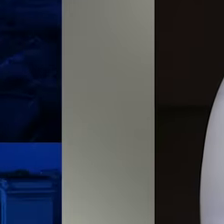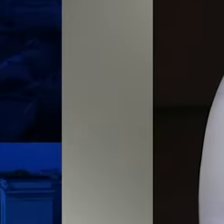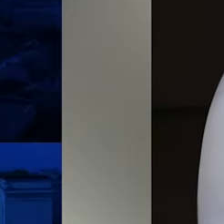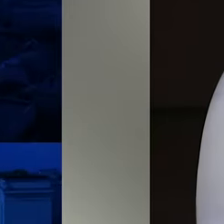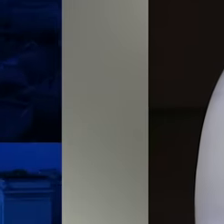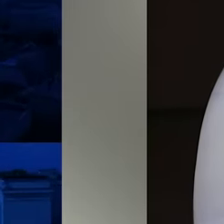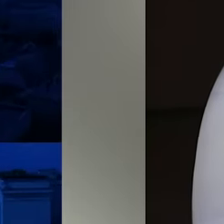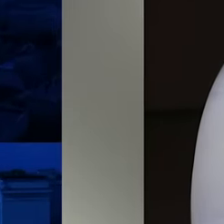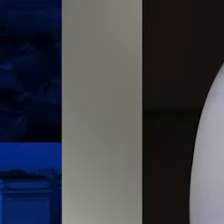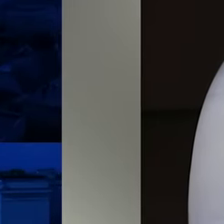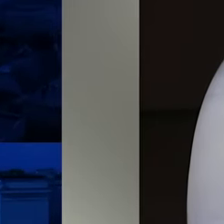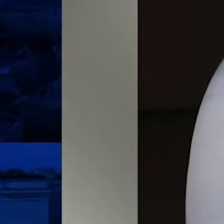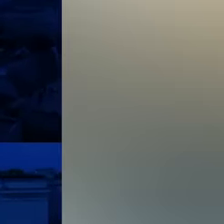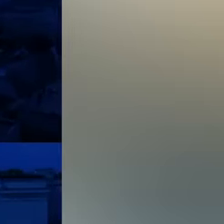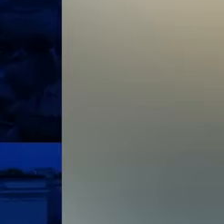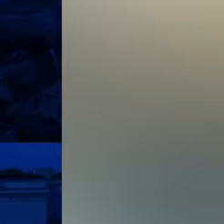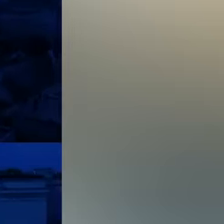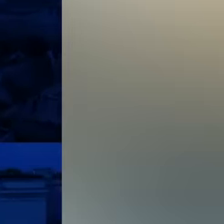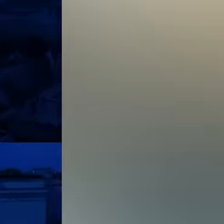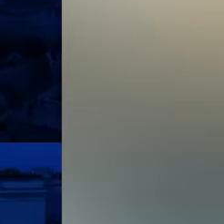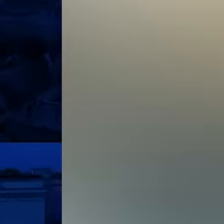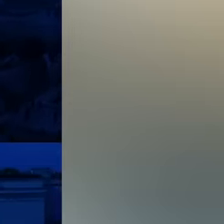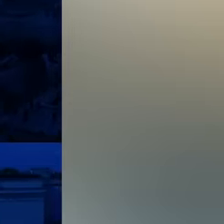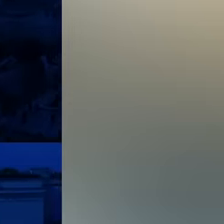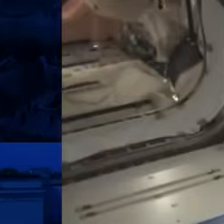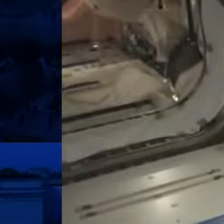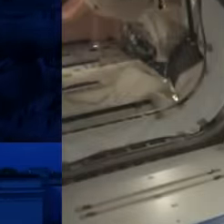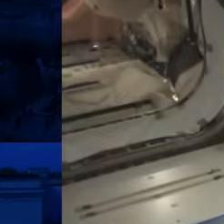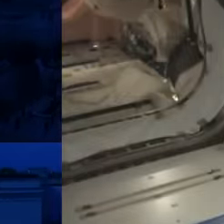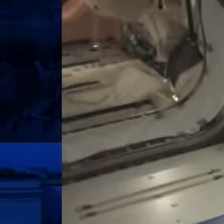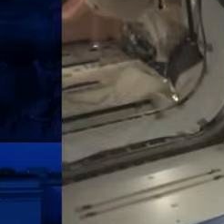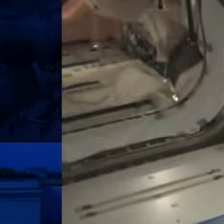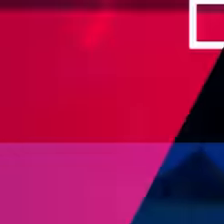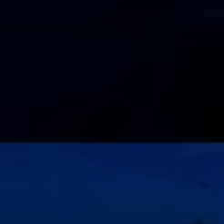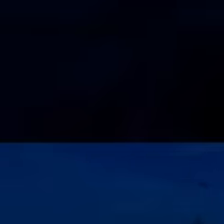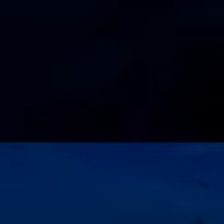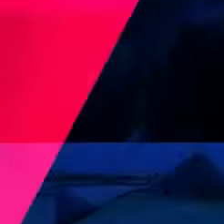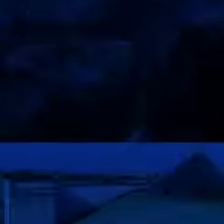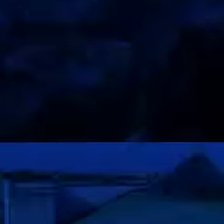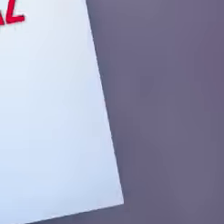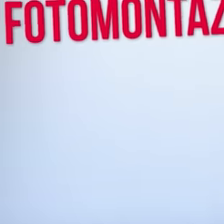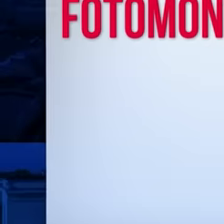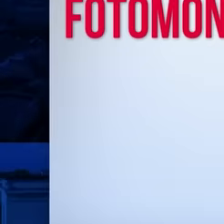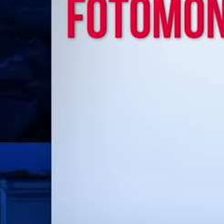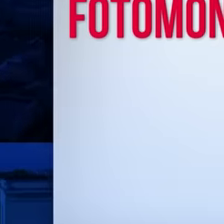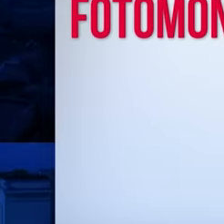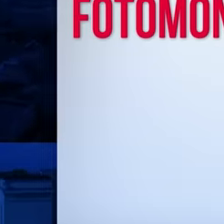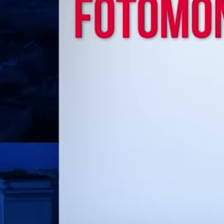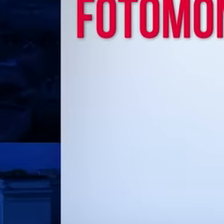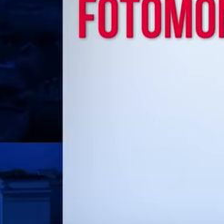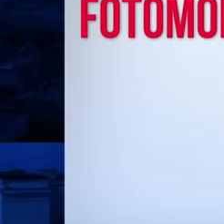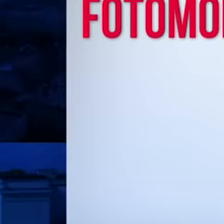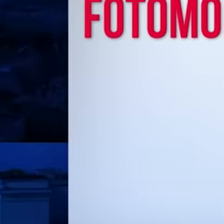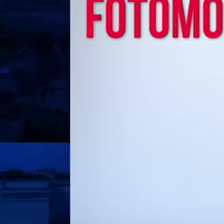Tajemniczy obiekt spadł z nieba na dom mieszkańca Florydy i uszkodził dwie kondygnacje budynku. Sprawę wyjaśnia NASA. Położone w Bawarii